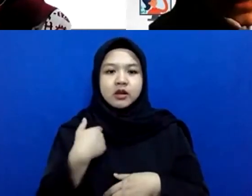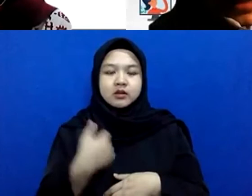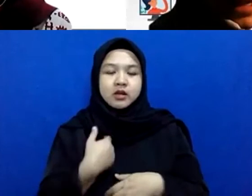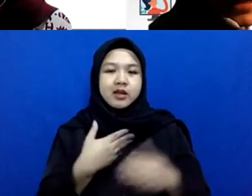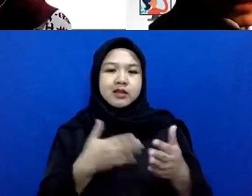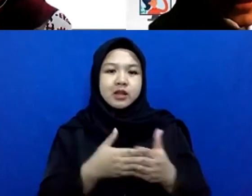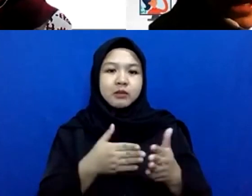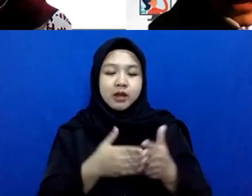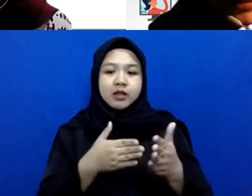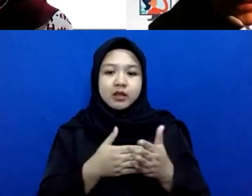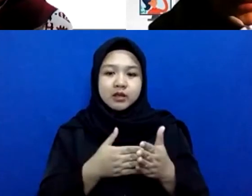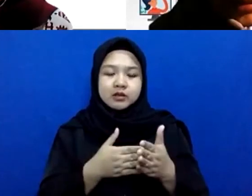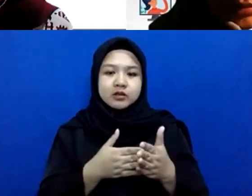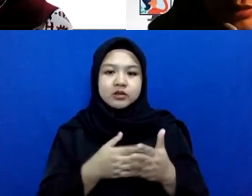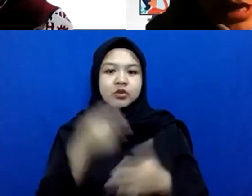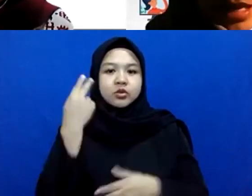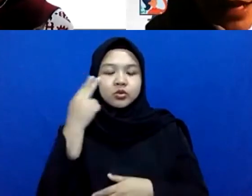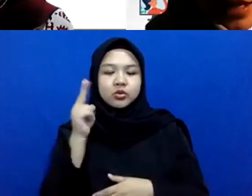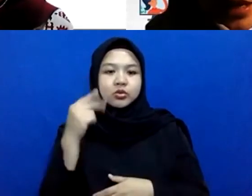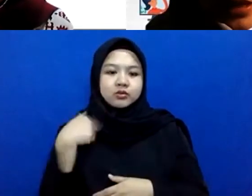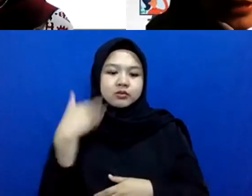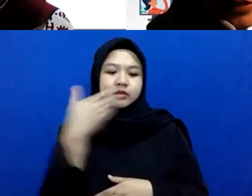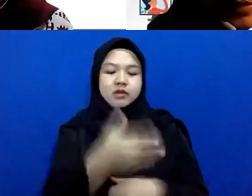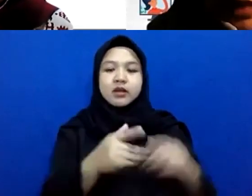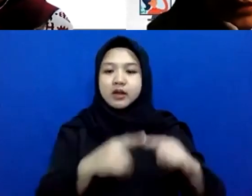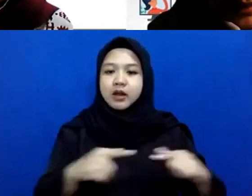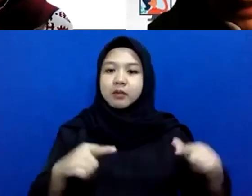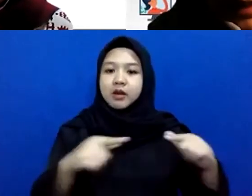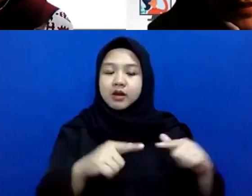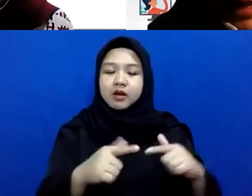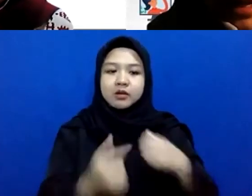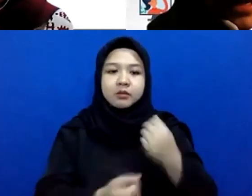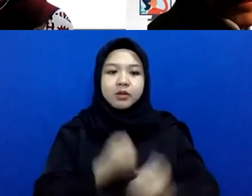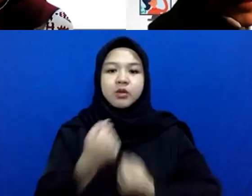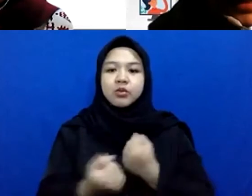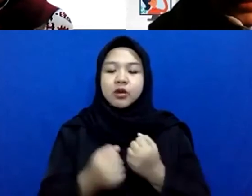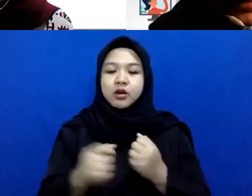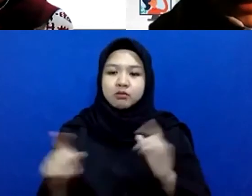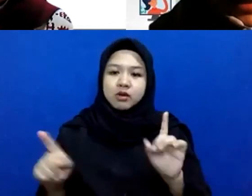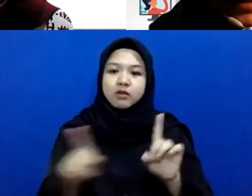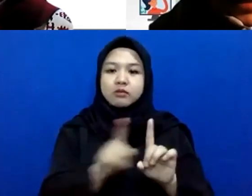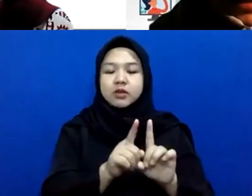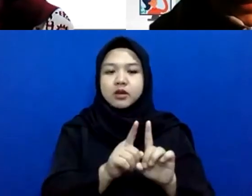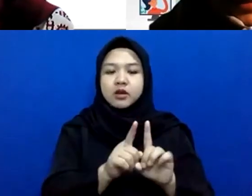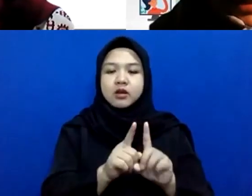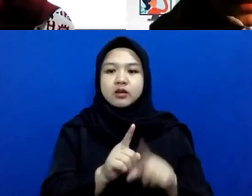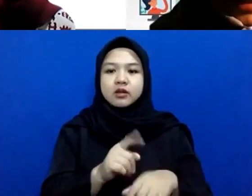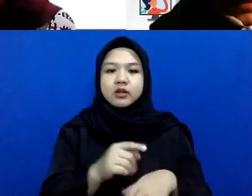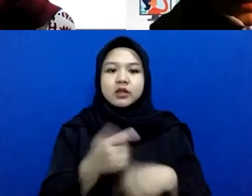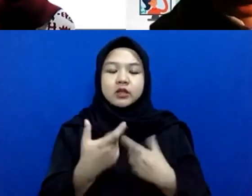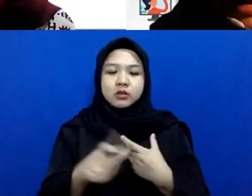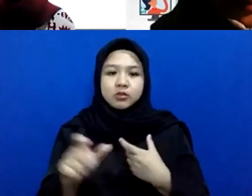keterbatasan-keterbatasan kita gitu untuk turun ke lapangan, untuk melakukan pendampingan baik di